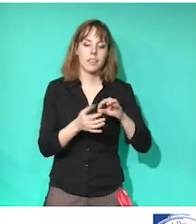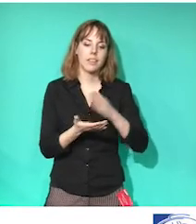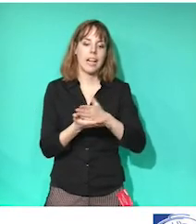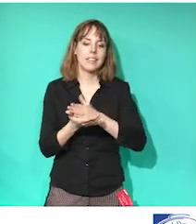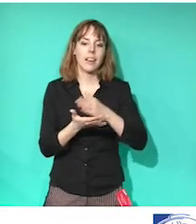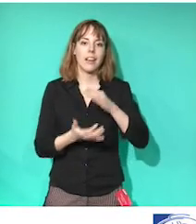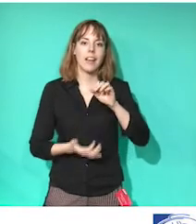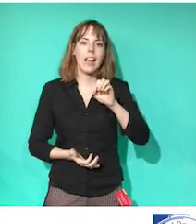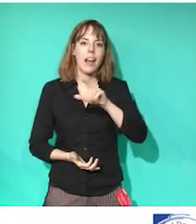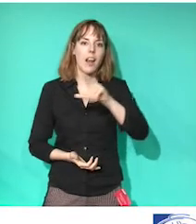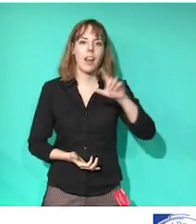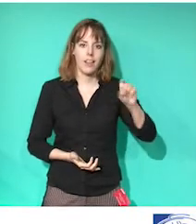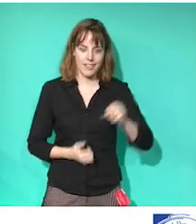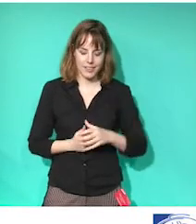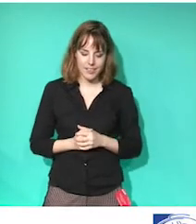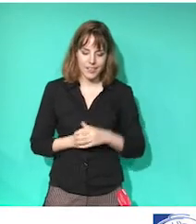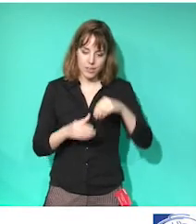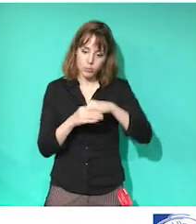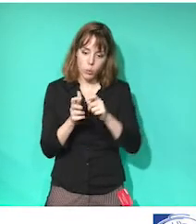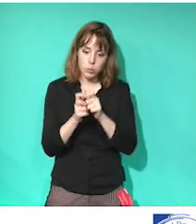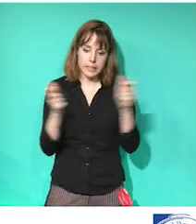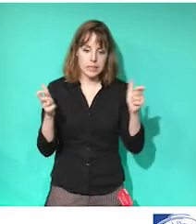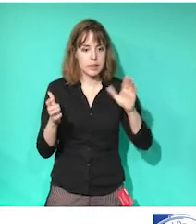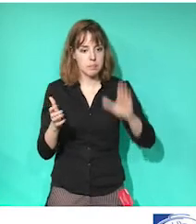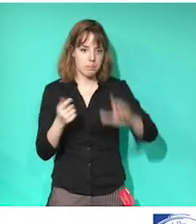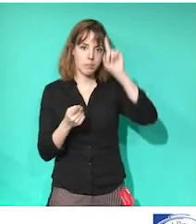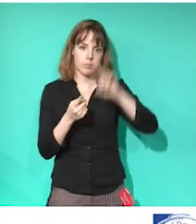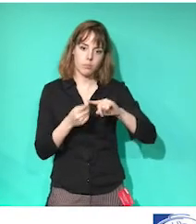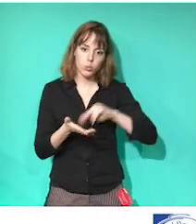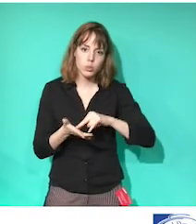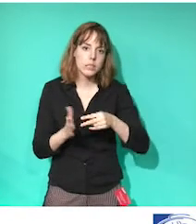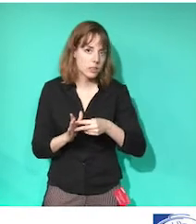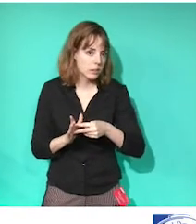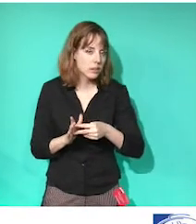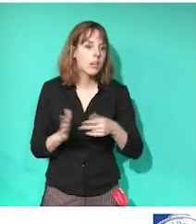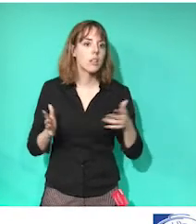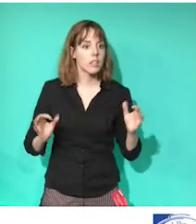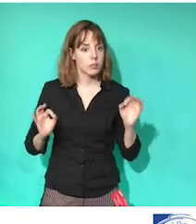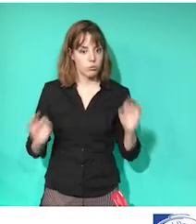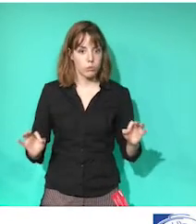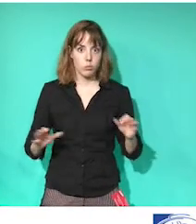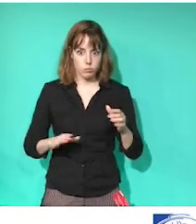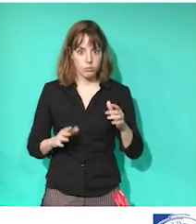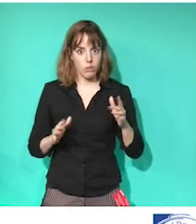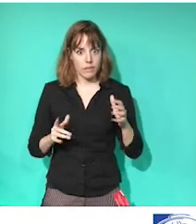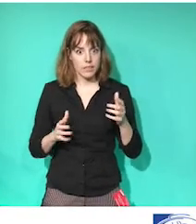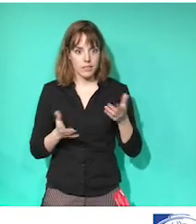vous composez d'entreprises à dominante technologique, oui. Et vous allez parler justement de l'accès des femmes aux postes de responsabilité, la mère